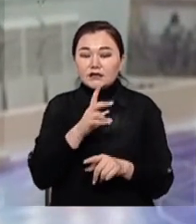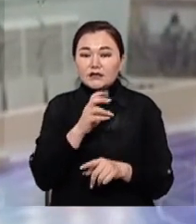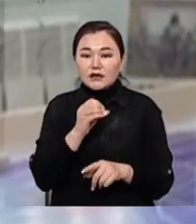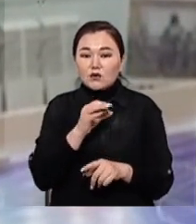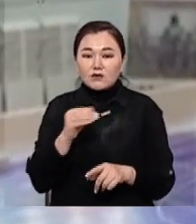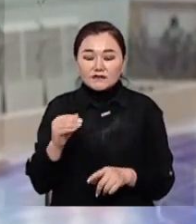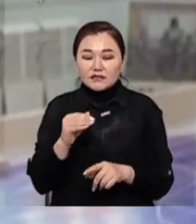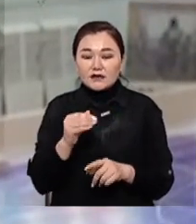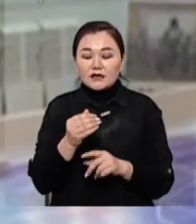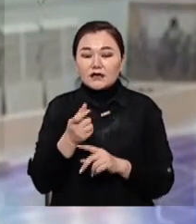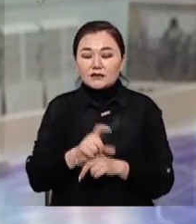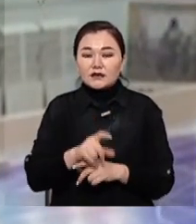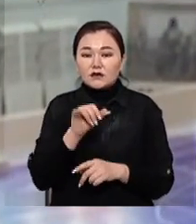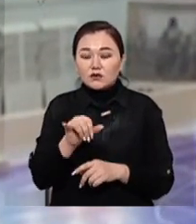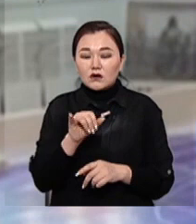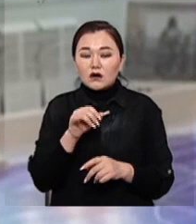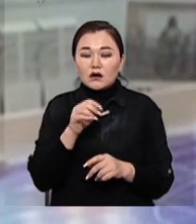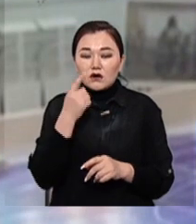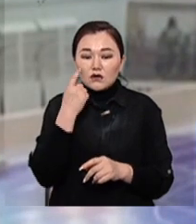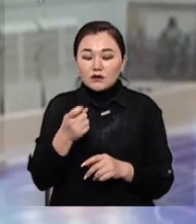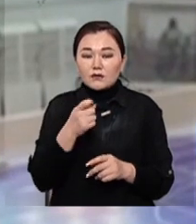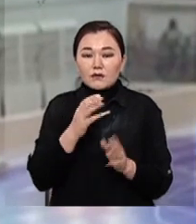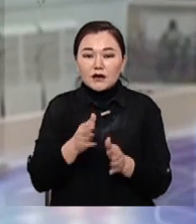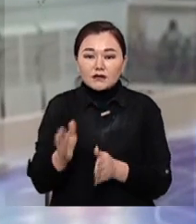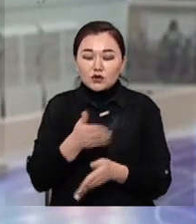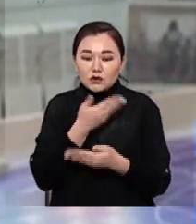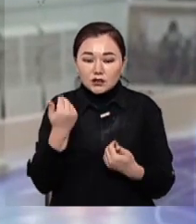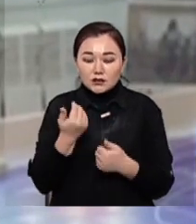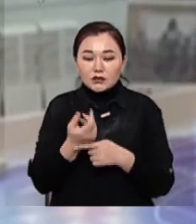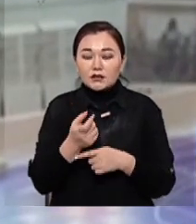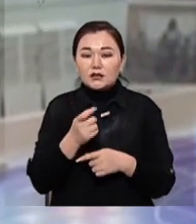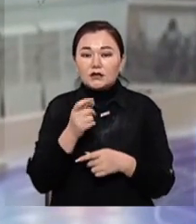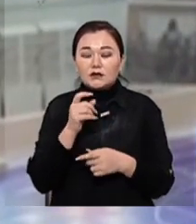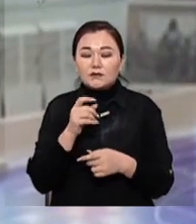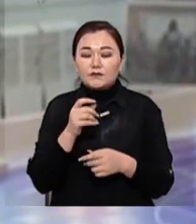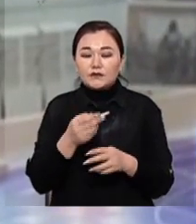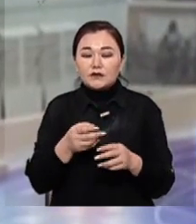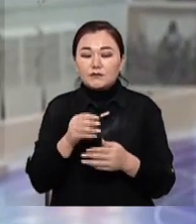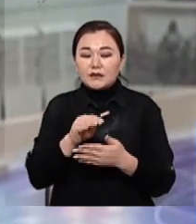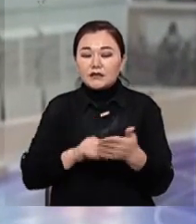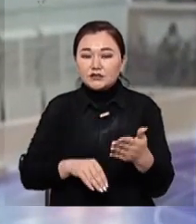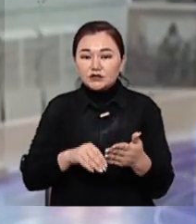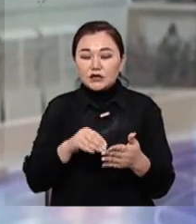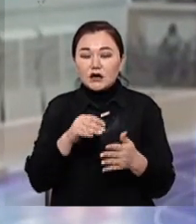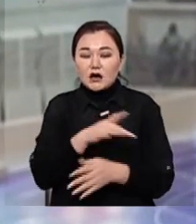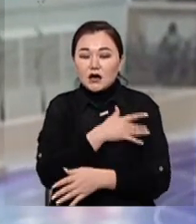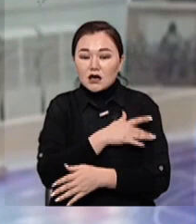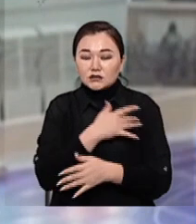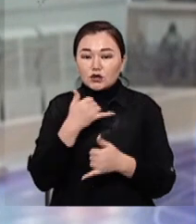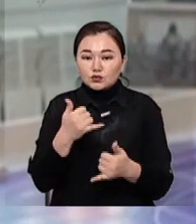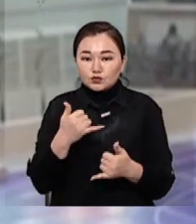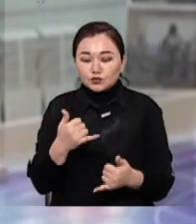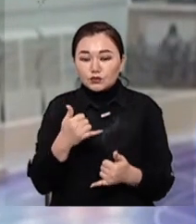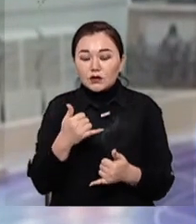неофициальное, он не имеет уведомительного порядка, и в перечень оказания